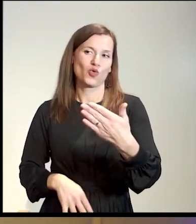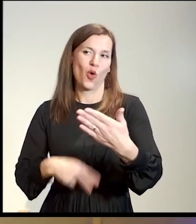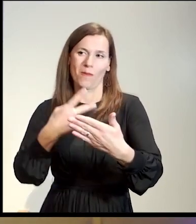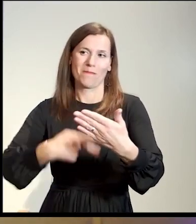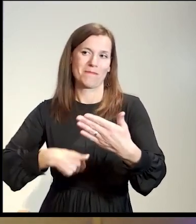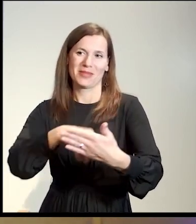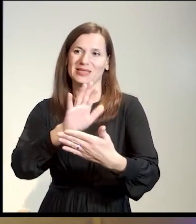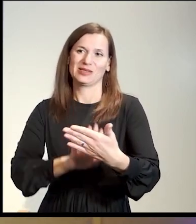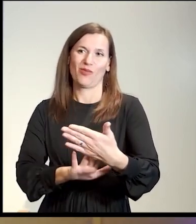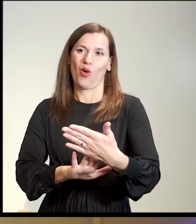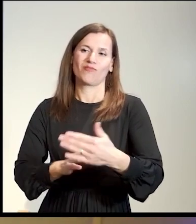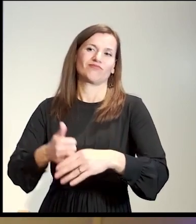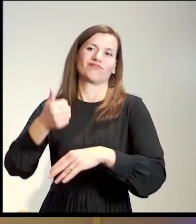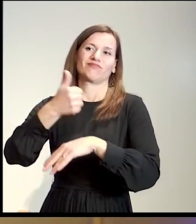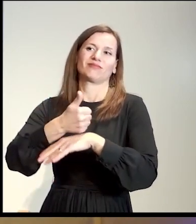nadrejenega.